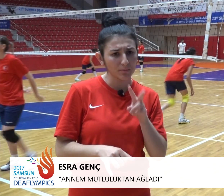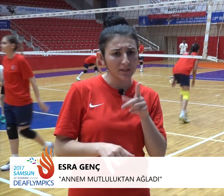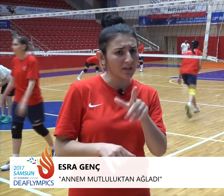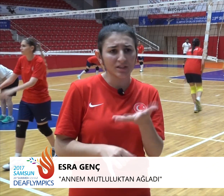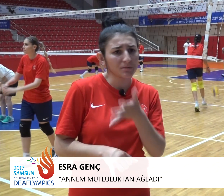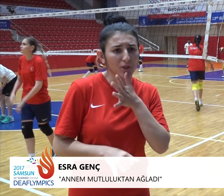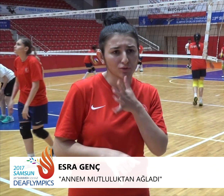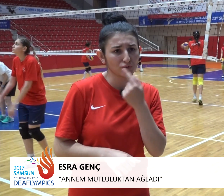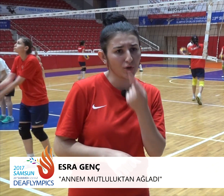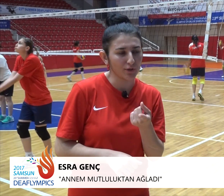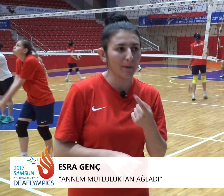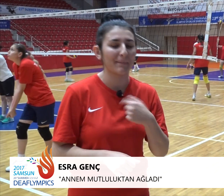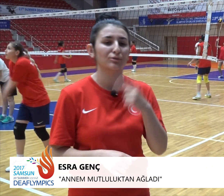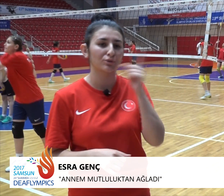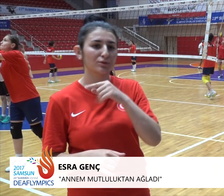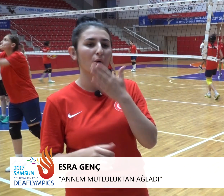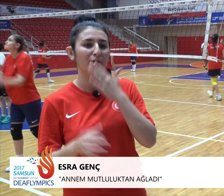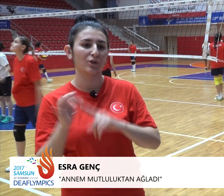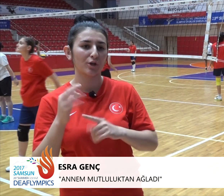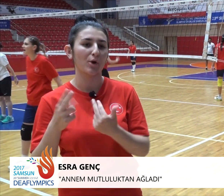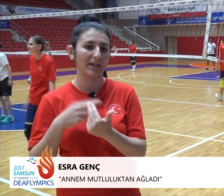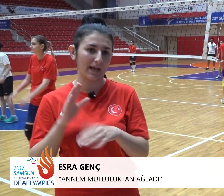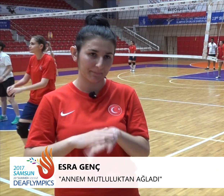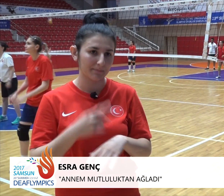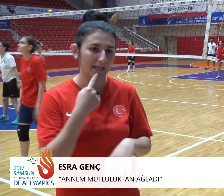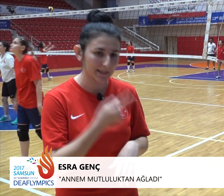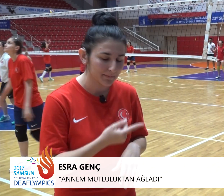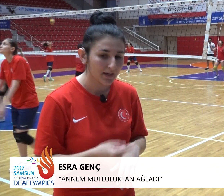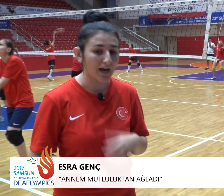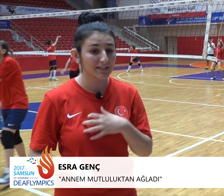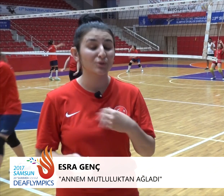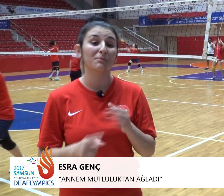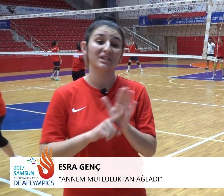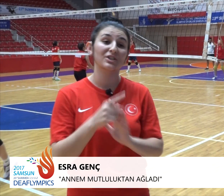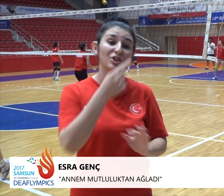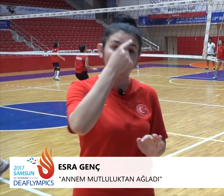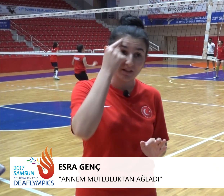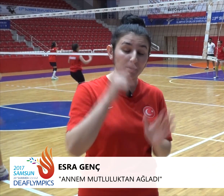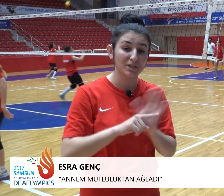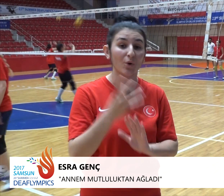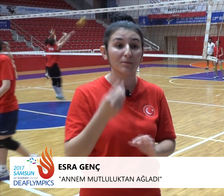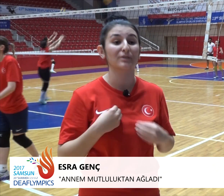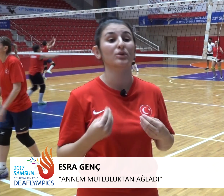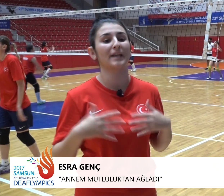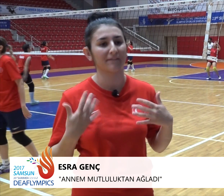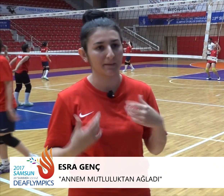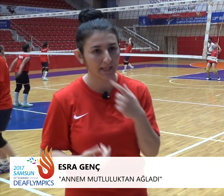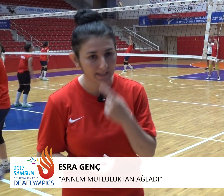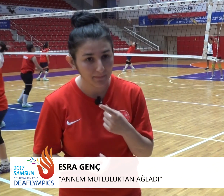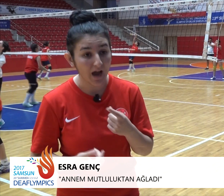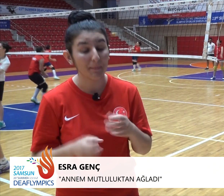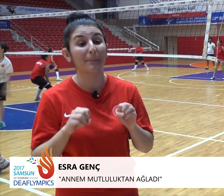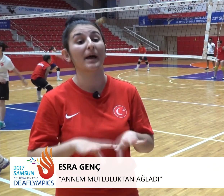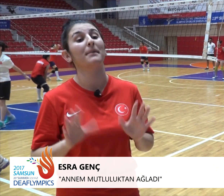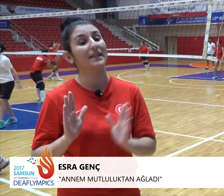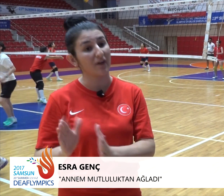ve dedi ki, "Sen nereden biliyorsun voleybol oynamayı?" dedi. "Ben de okulda çalışıyorum. Orada öğreniyorum." dedim. Annem de, "O